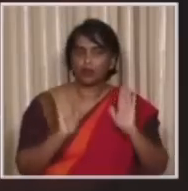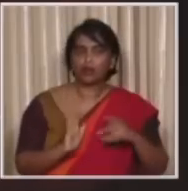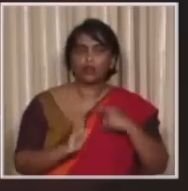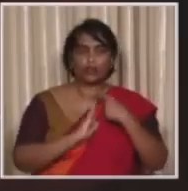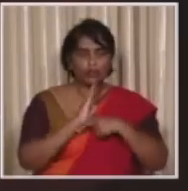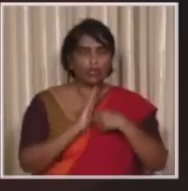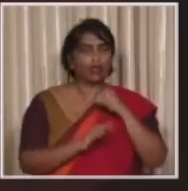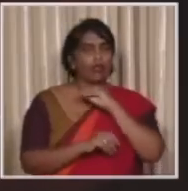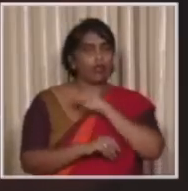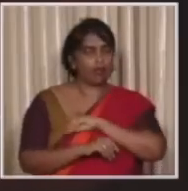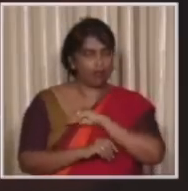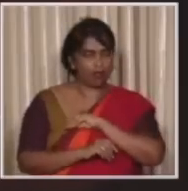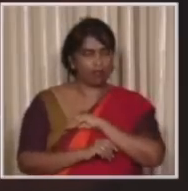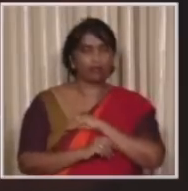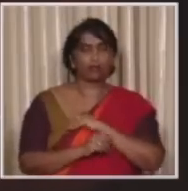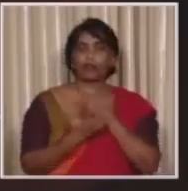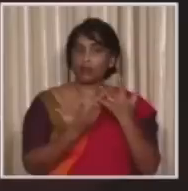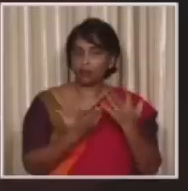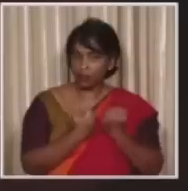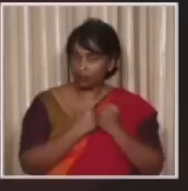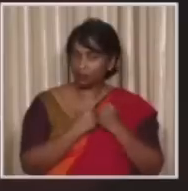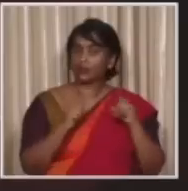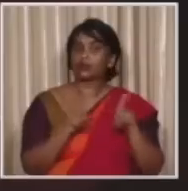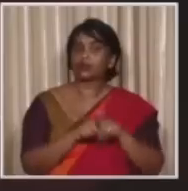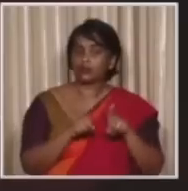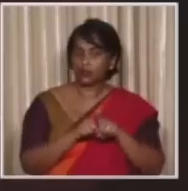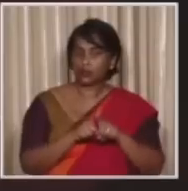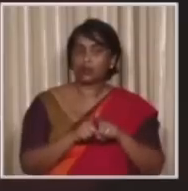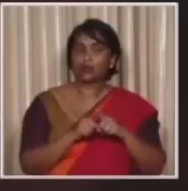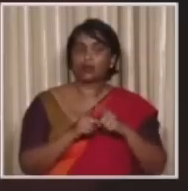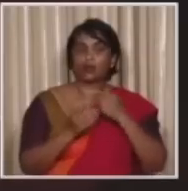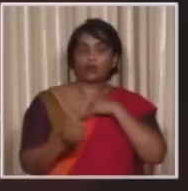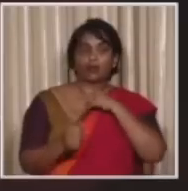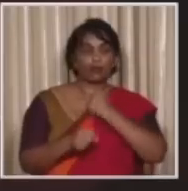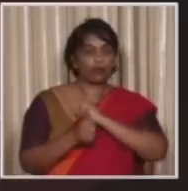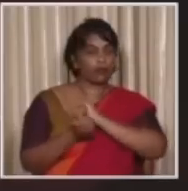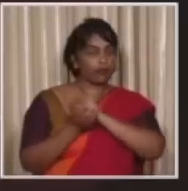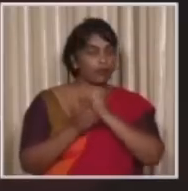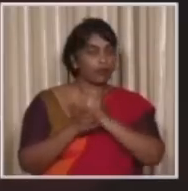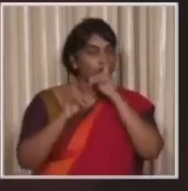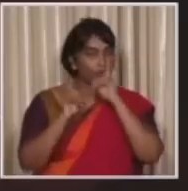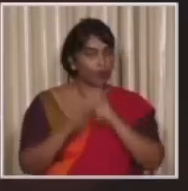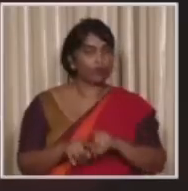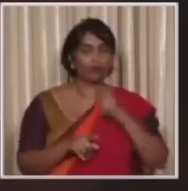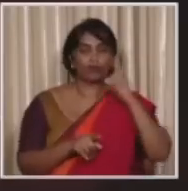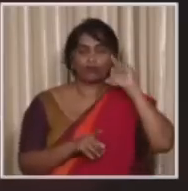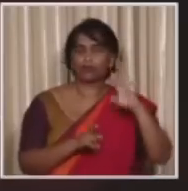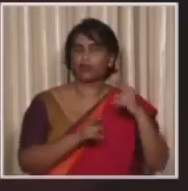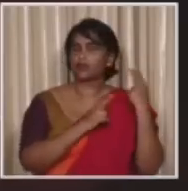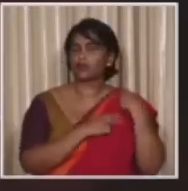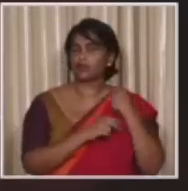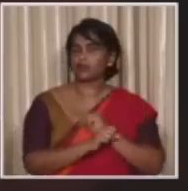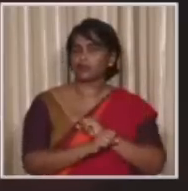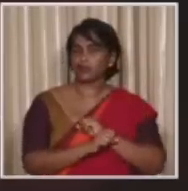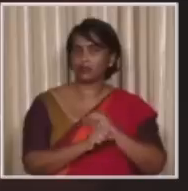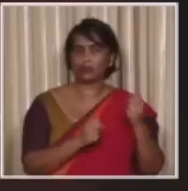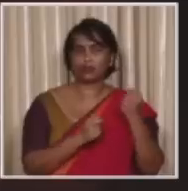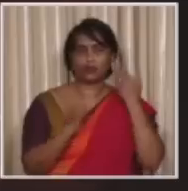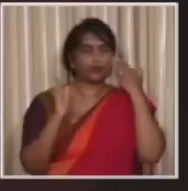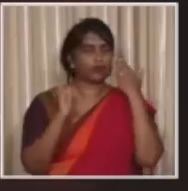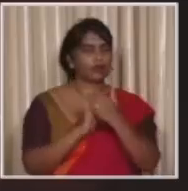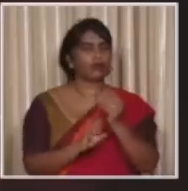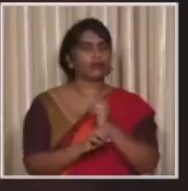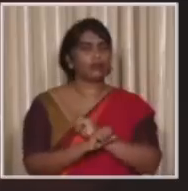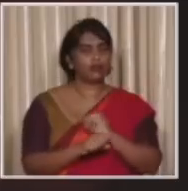දේශීය ආදායම් උපදවා ගන්නවා වගේම භාණ්ඩාගාරයේ මේ විදිහට කිසිම වගකීමක් නැතුව වගවීමක්